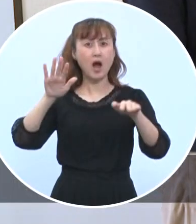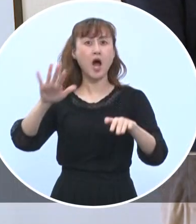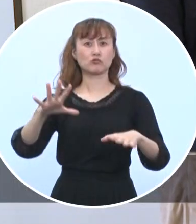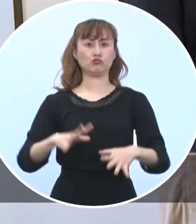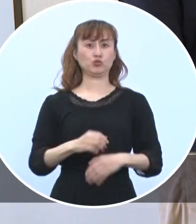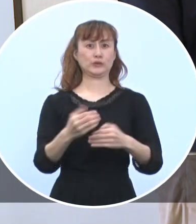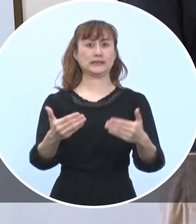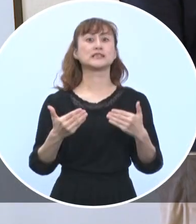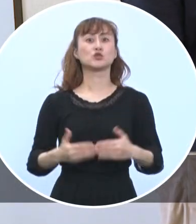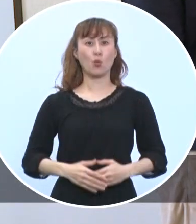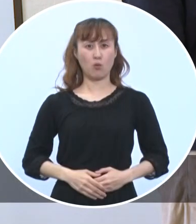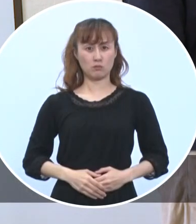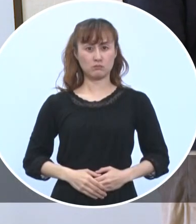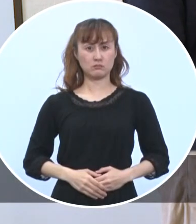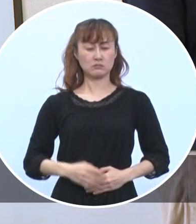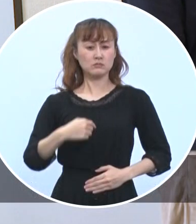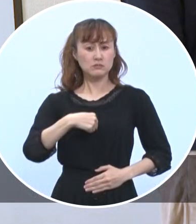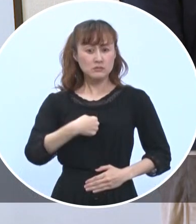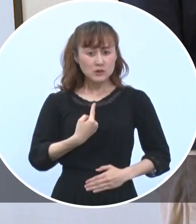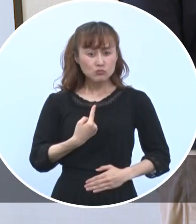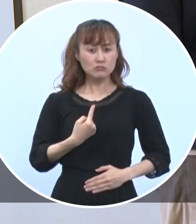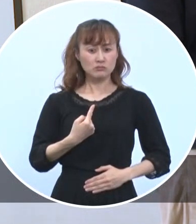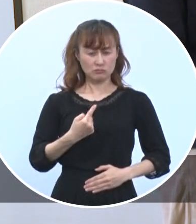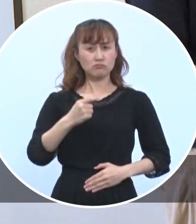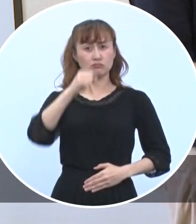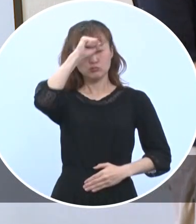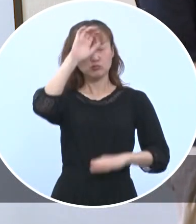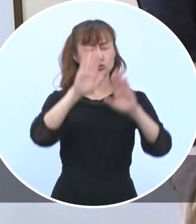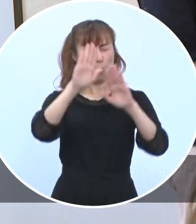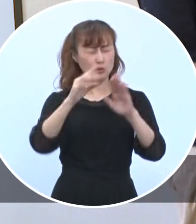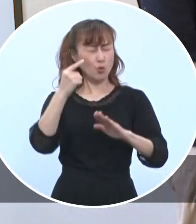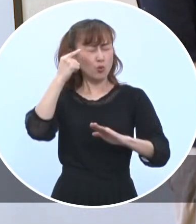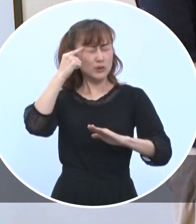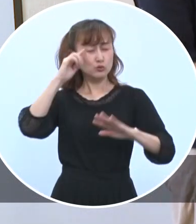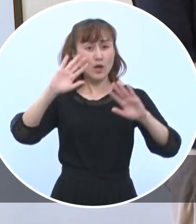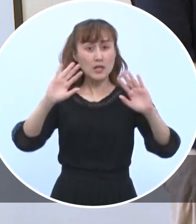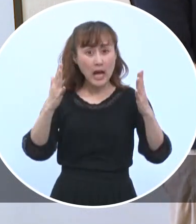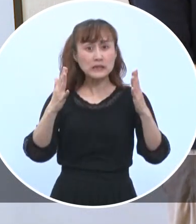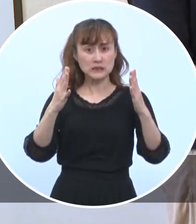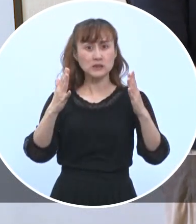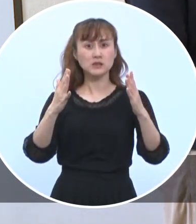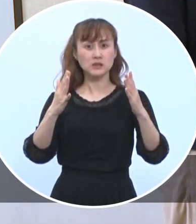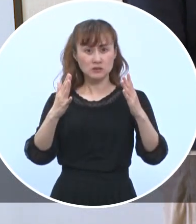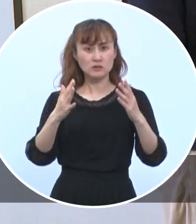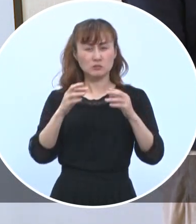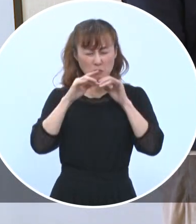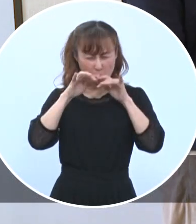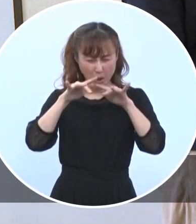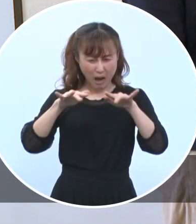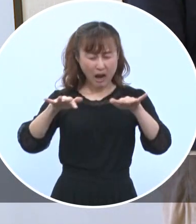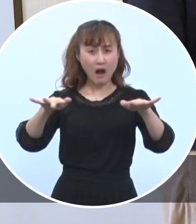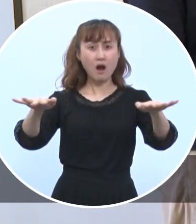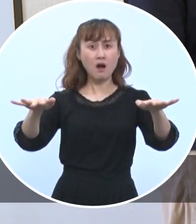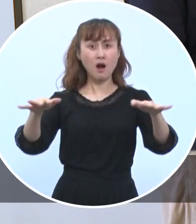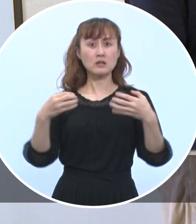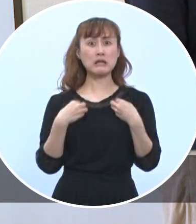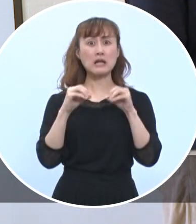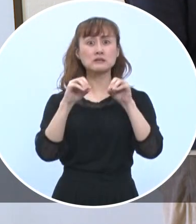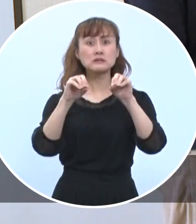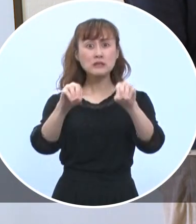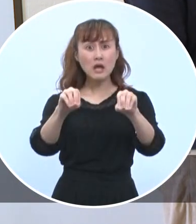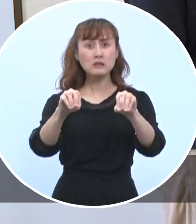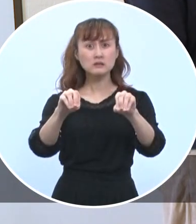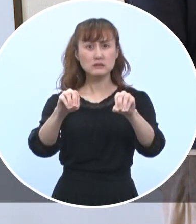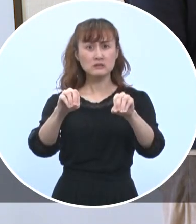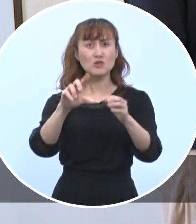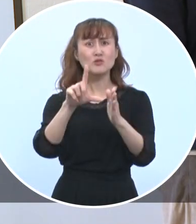発症前からウイルスを排出するということは、気づかないうちに周りの人に感染させてしまう可能性